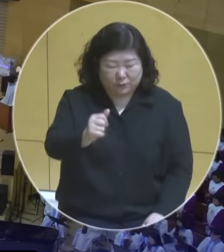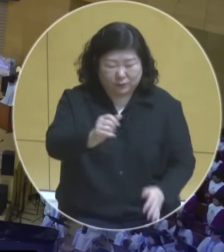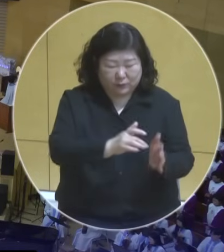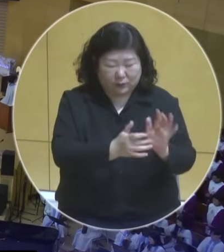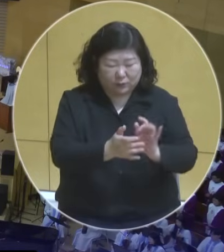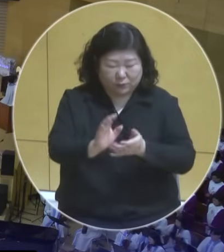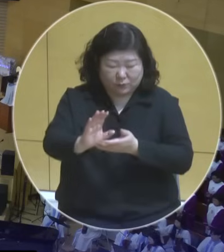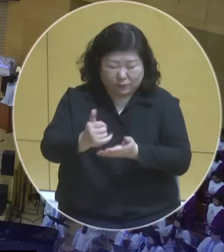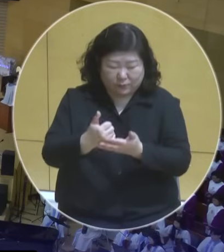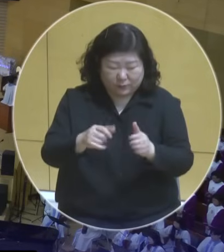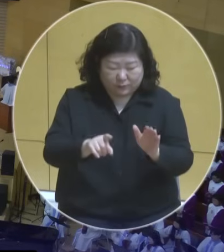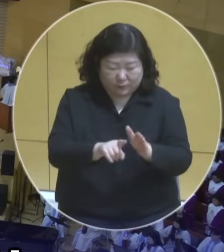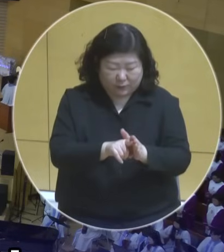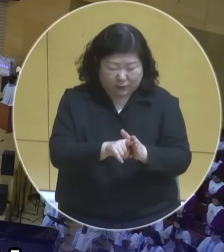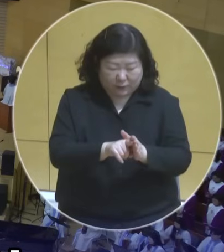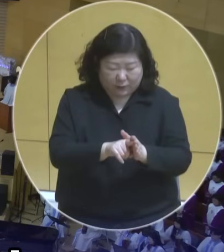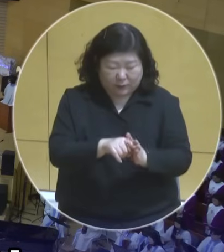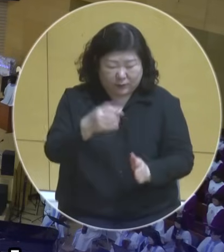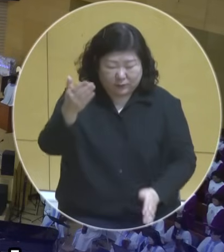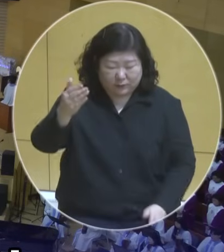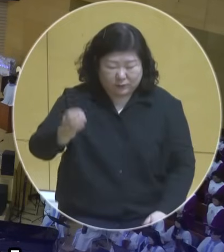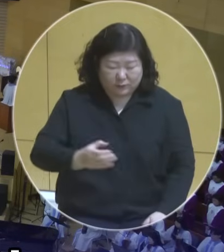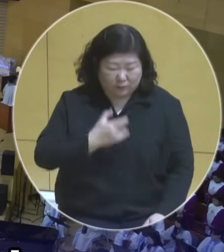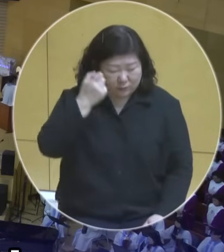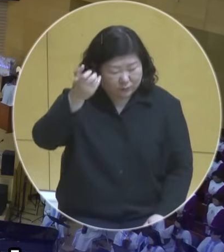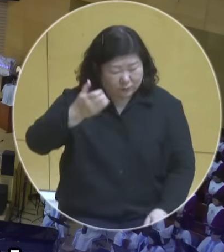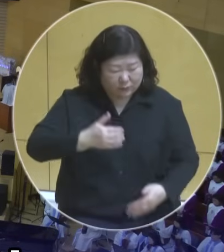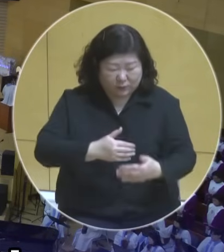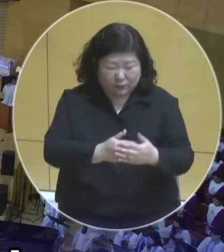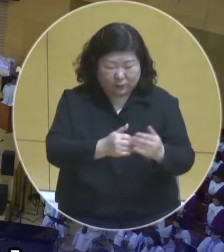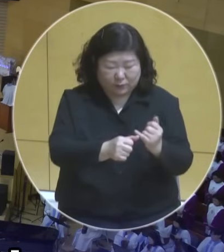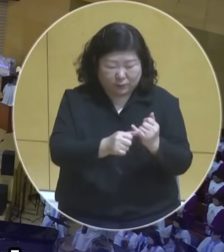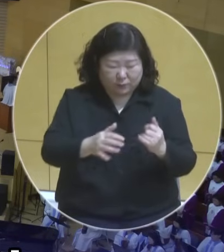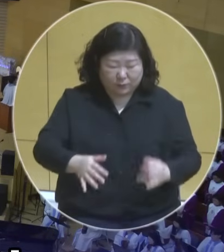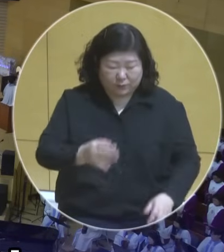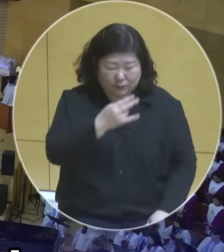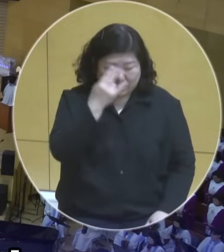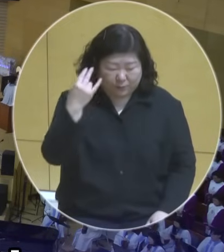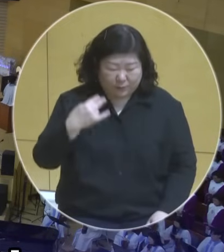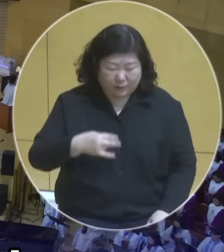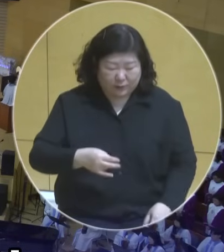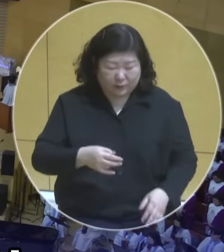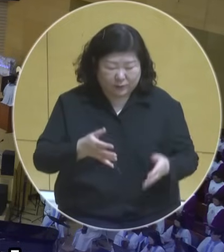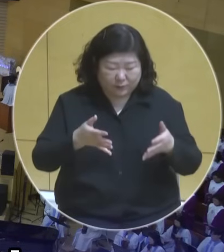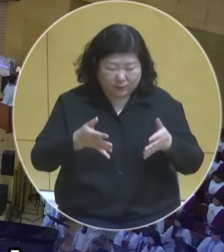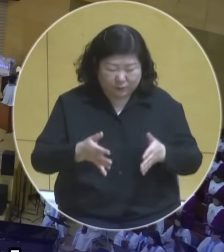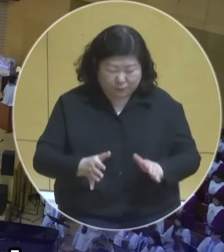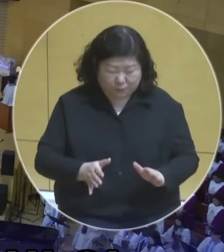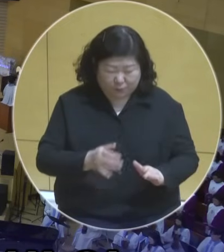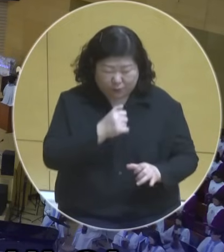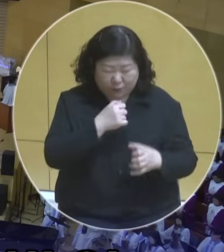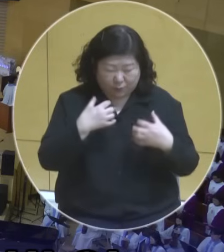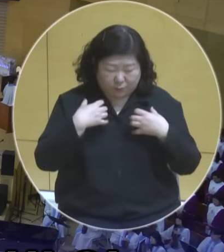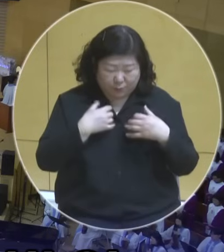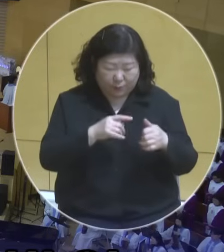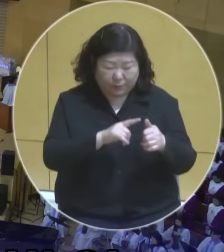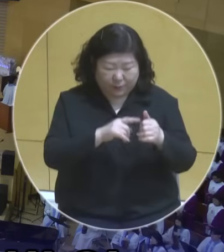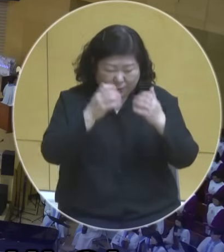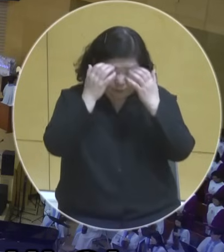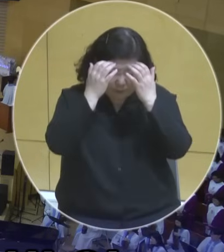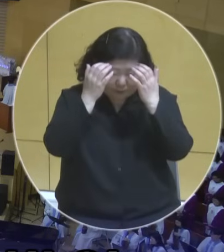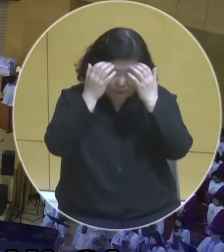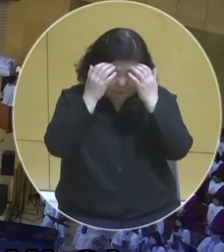우리 주 예수 그리스도를 믿습니다 그는 성으로 잉태되어 동정 마리아에게서 나시고